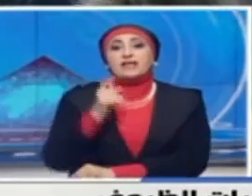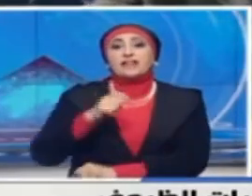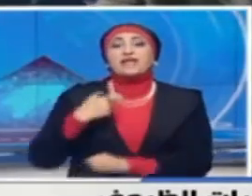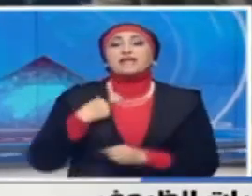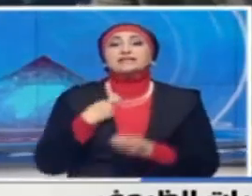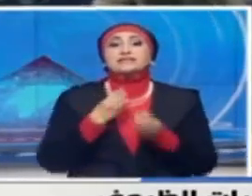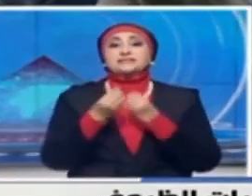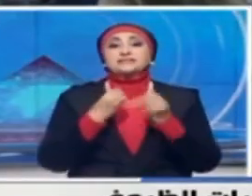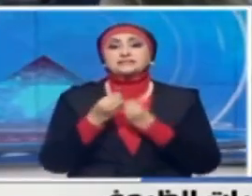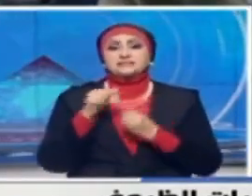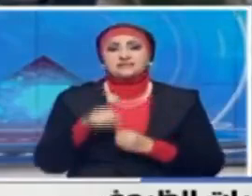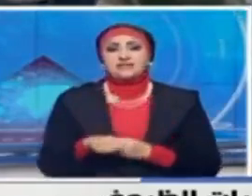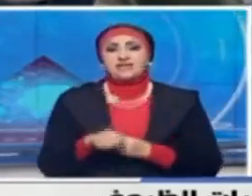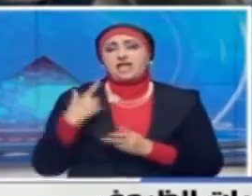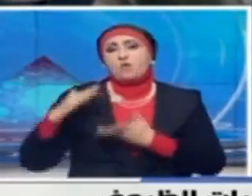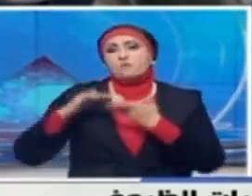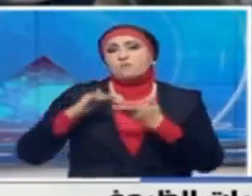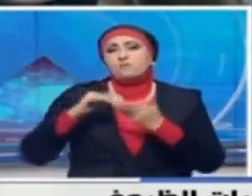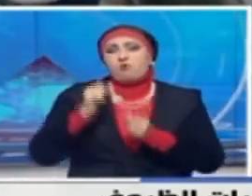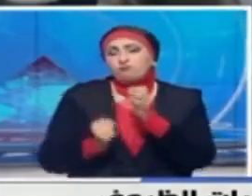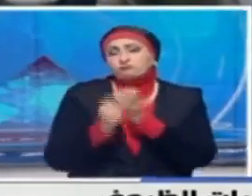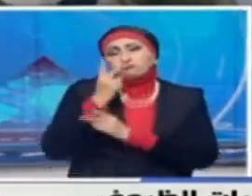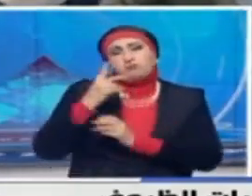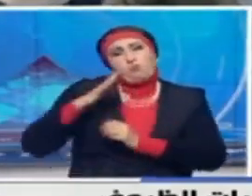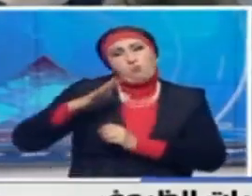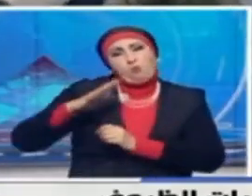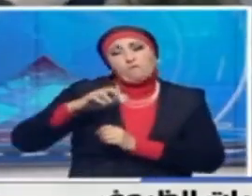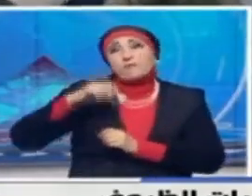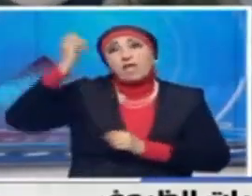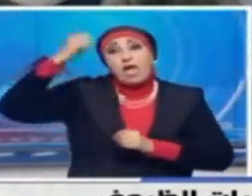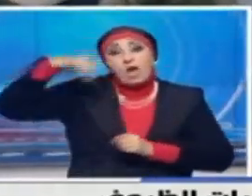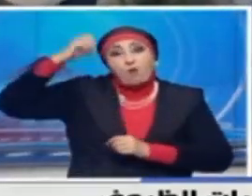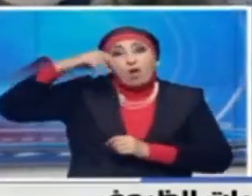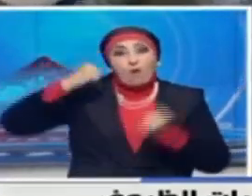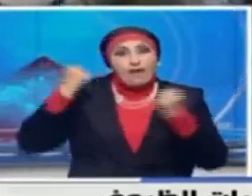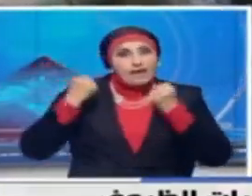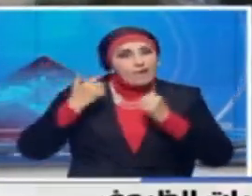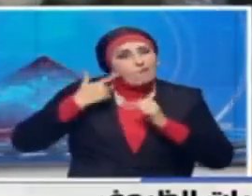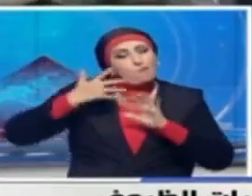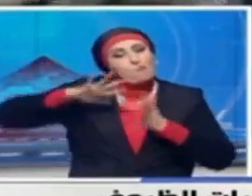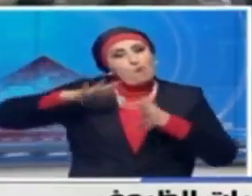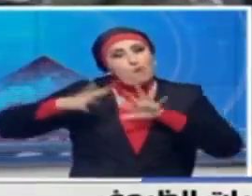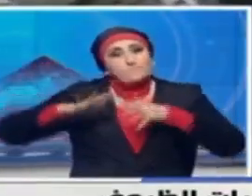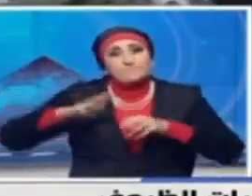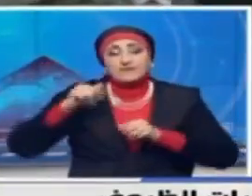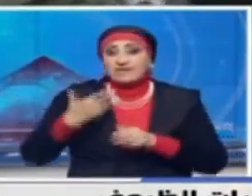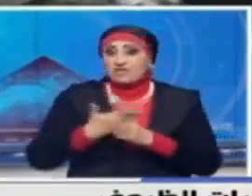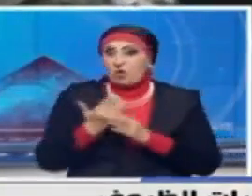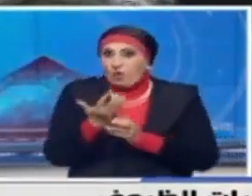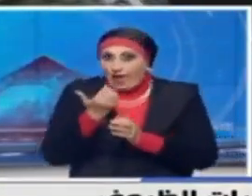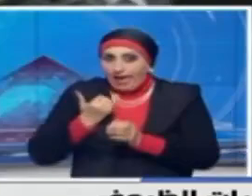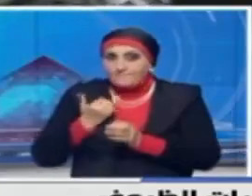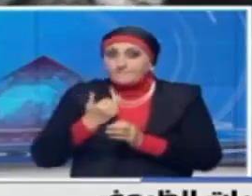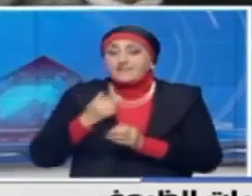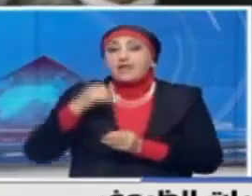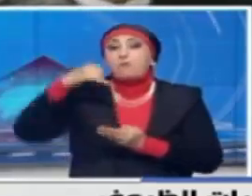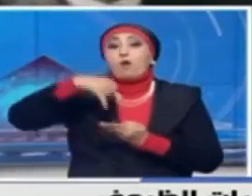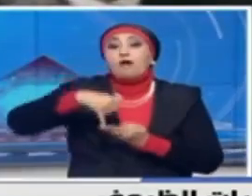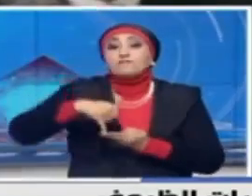للتعامل مع أي أزمات قد تتعرض لها المحافظة نتيجة لتغير الظروف الجوية استعدت شمال